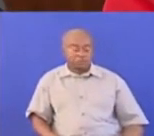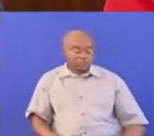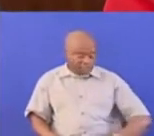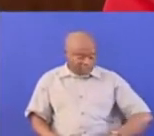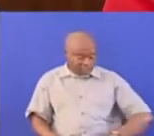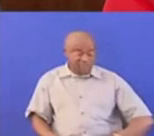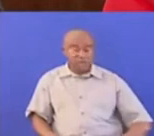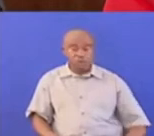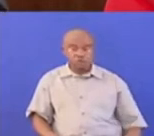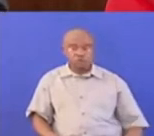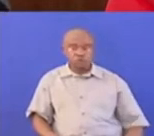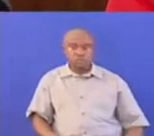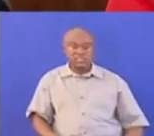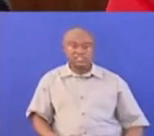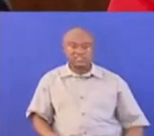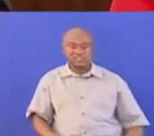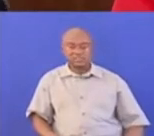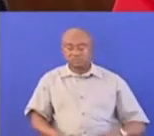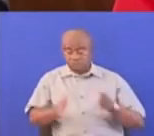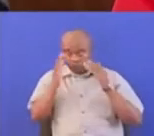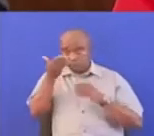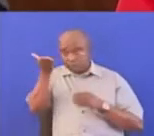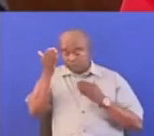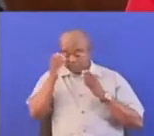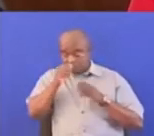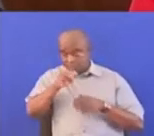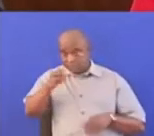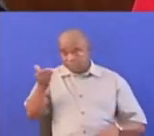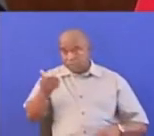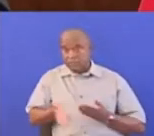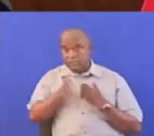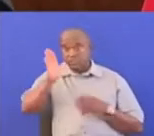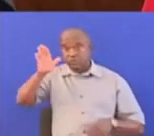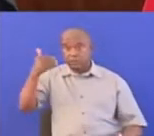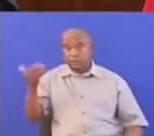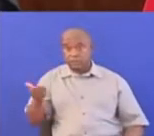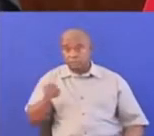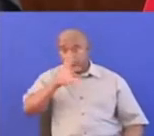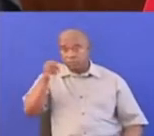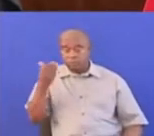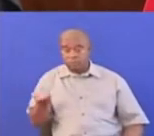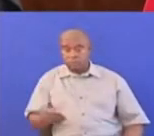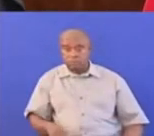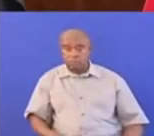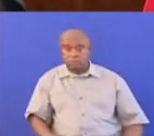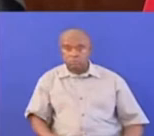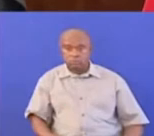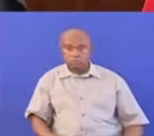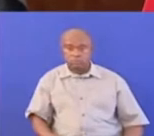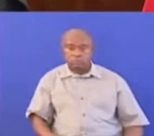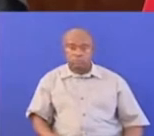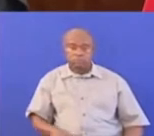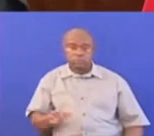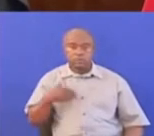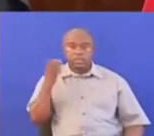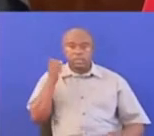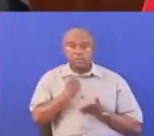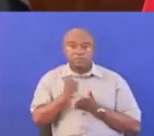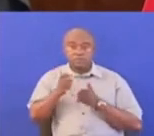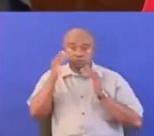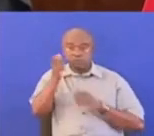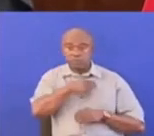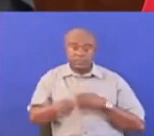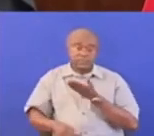na Utalii na Comrade Mohamed Mchengerwa na wasaidizi wake wote, baada ya muamuzi ya Mheshimiwa